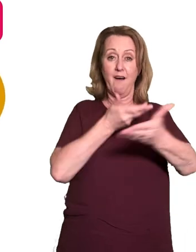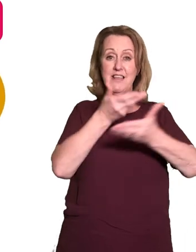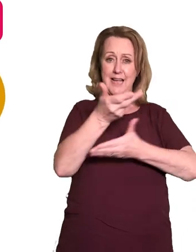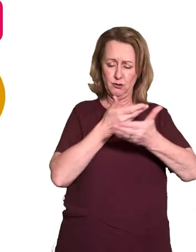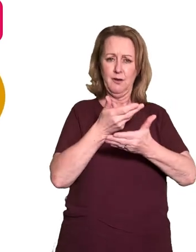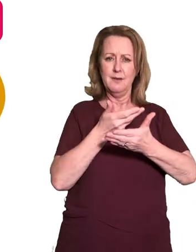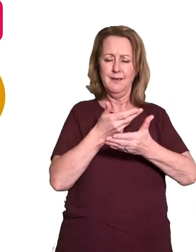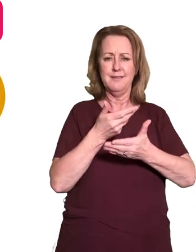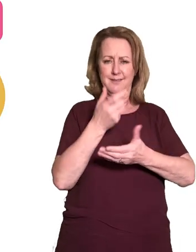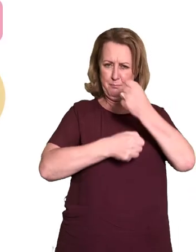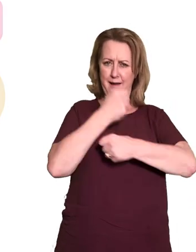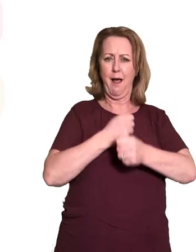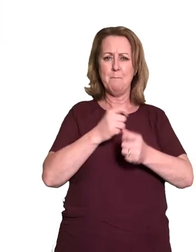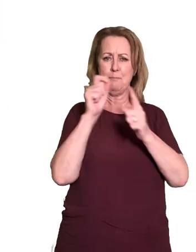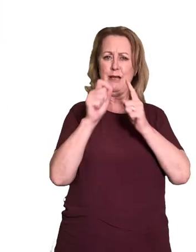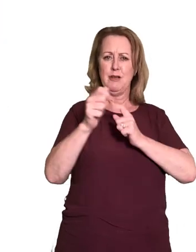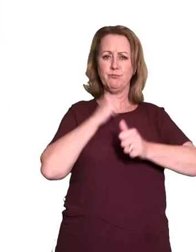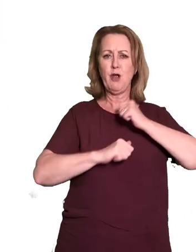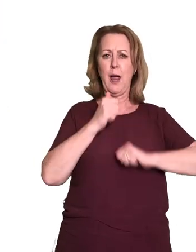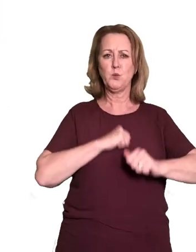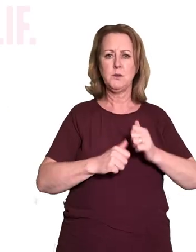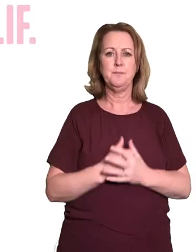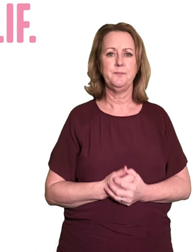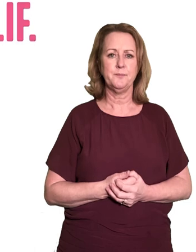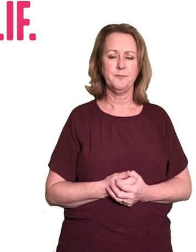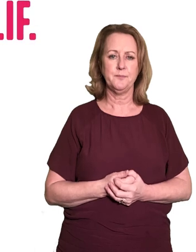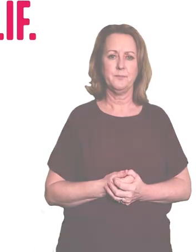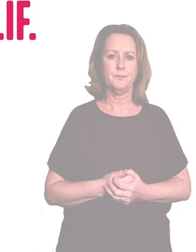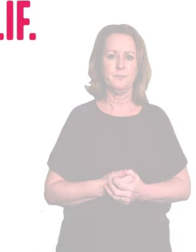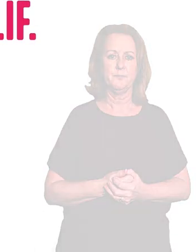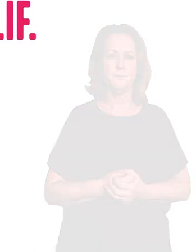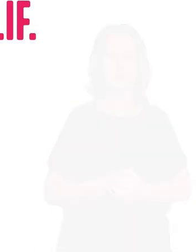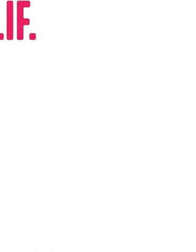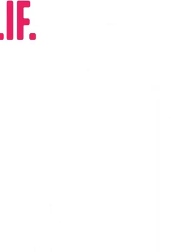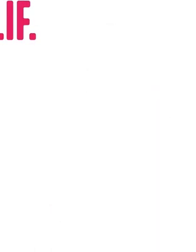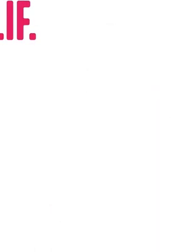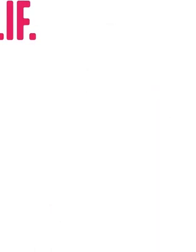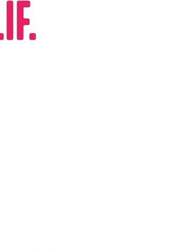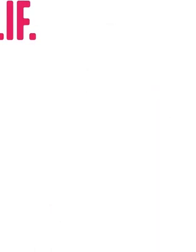Dechrau'r sgwrs, bod yn falch o'r mislif.